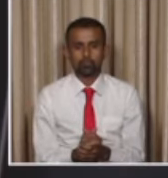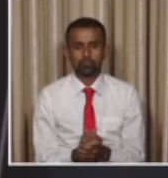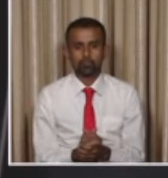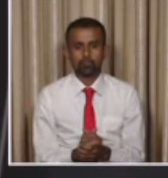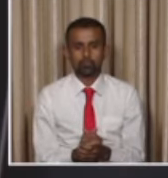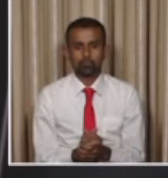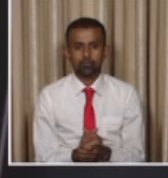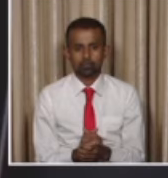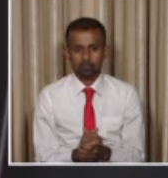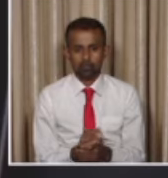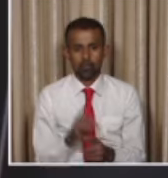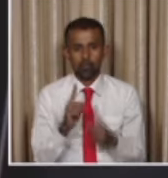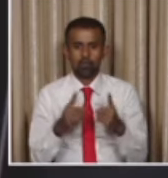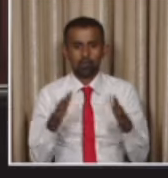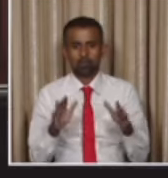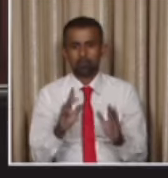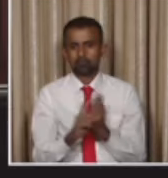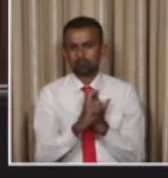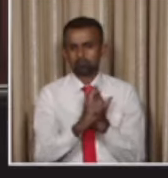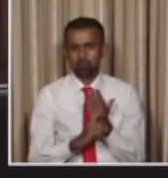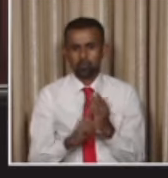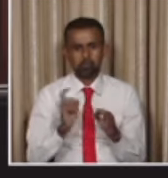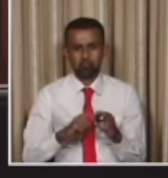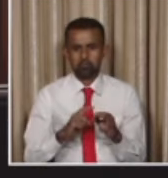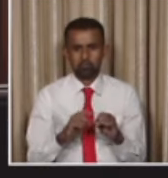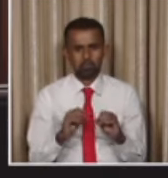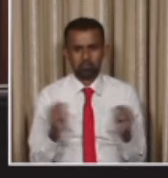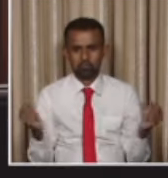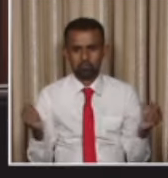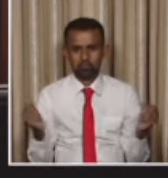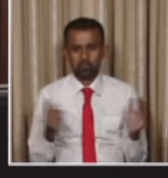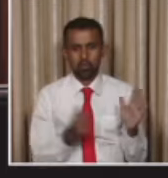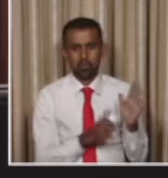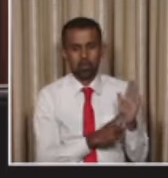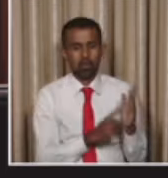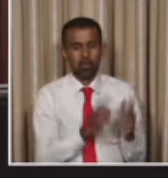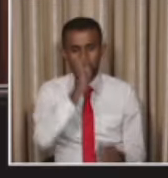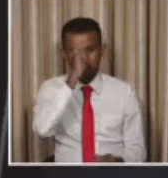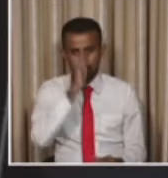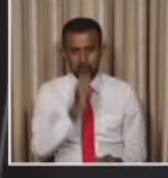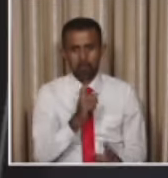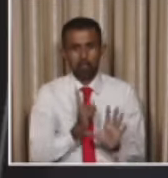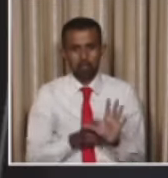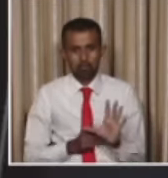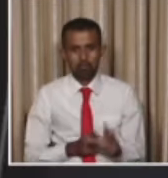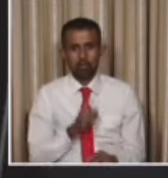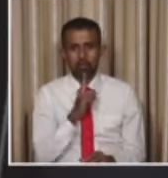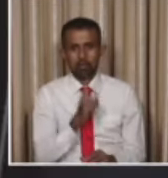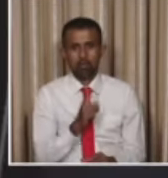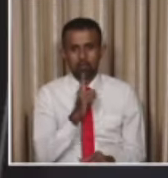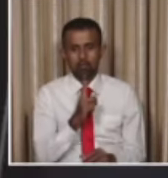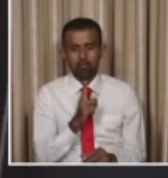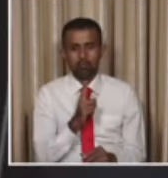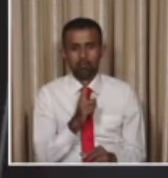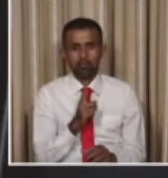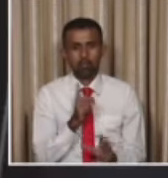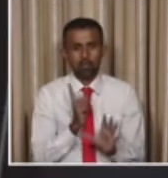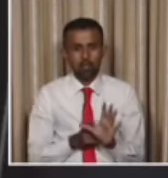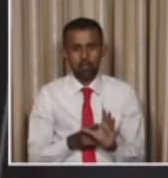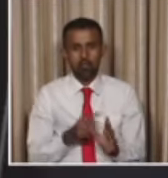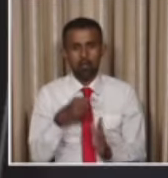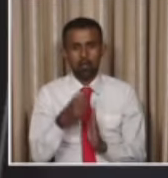එතුමාගේ කතාව අවසන් වෙනකන් ඉන්න රීති ප්‍රශ්නයක් නෙවෙයි ඔබතුමා ඇහුවේ. ලක්ෂ්මන් ගිරියල්ල ඇමෙතුමා හැමදාම කියන්න ඕනේ මේ කතාව නැත්තම් හැමදාම